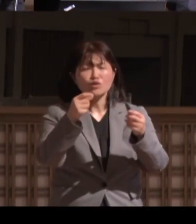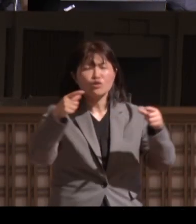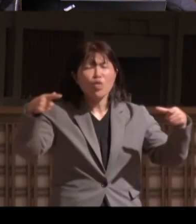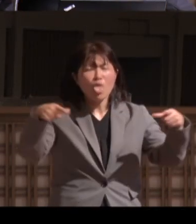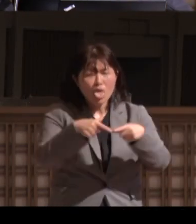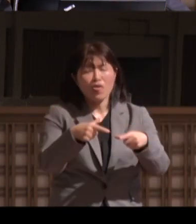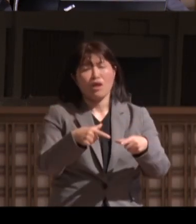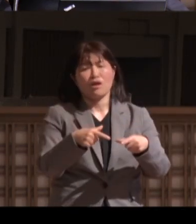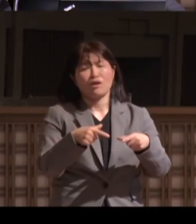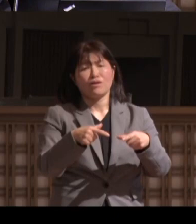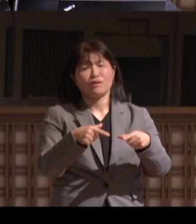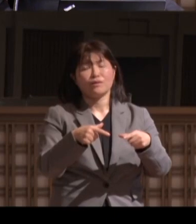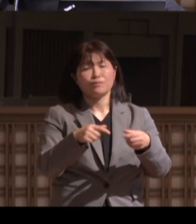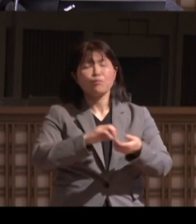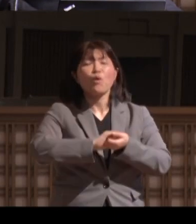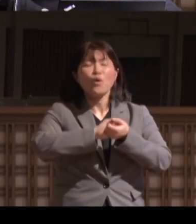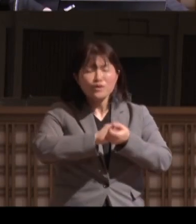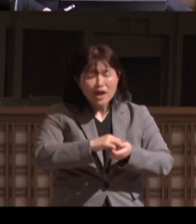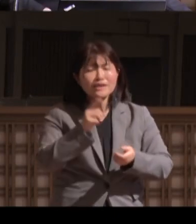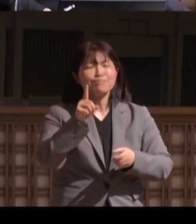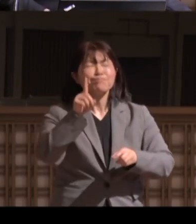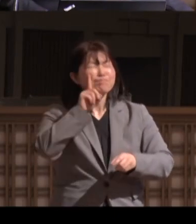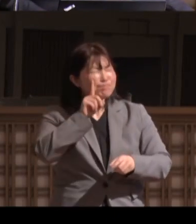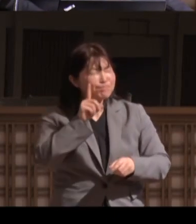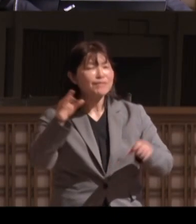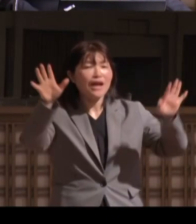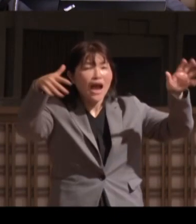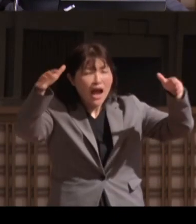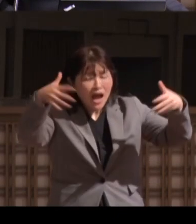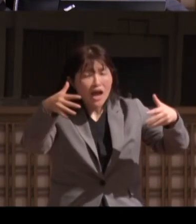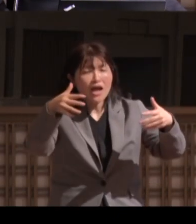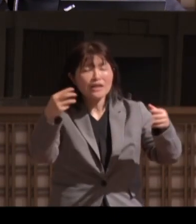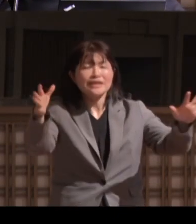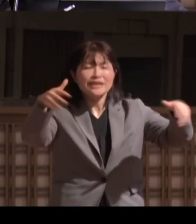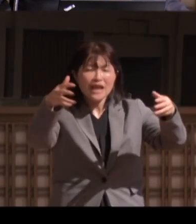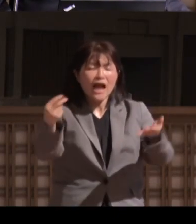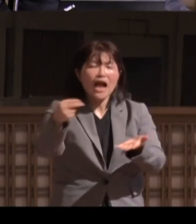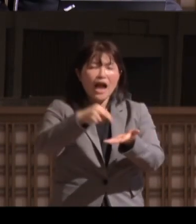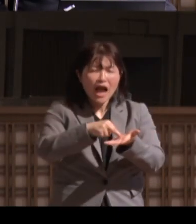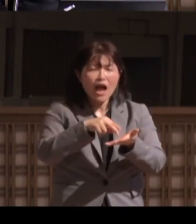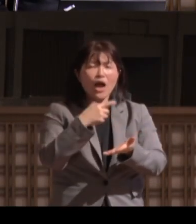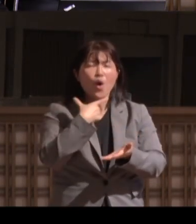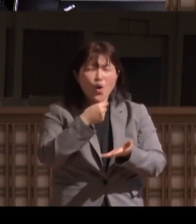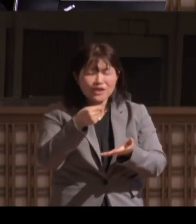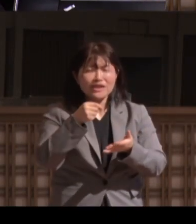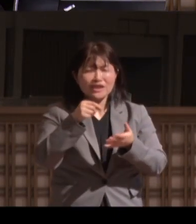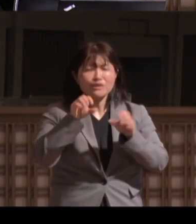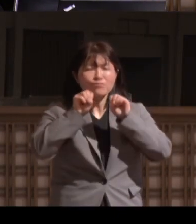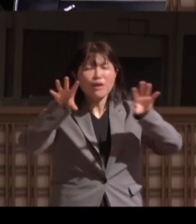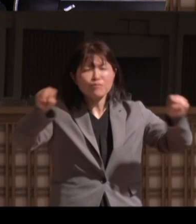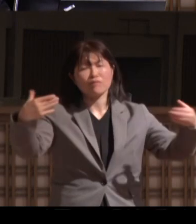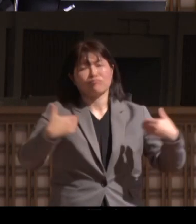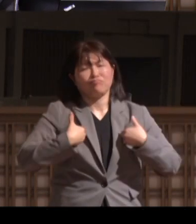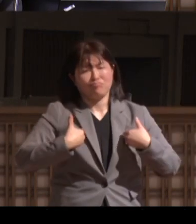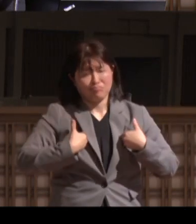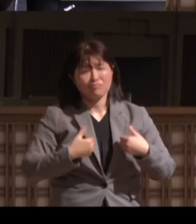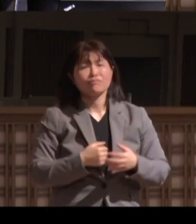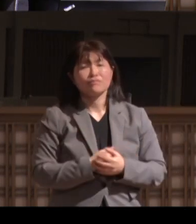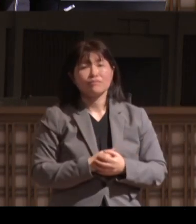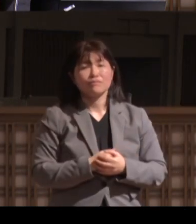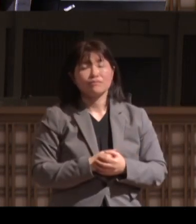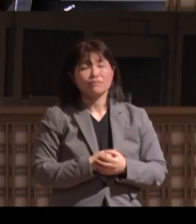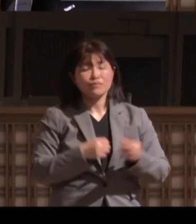しまうことになりますので是非声かけをしてえ三角を促してくださいそれから